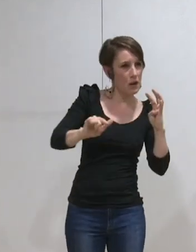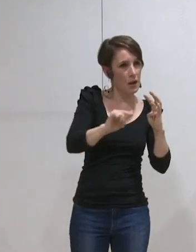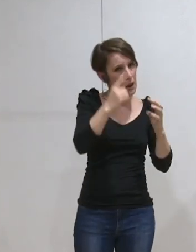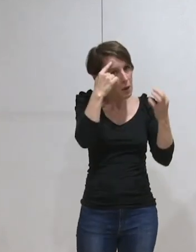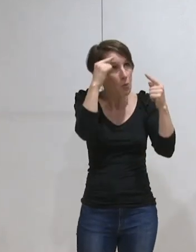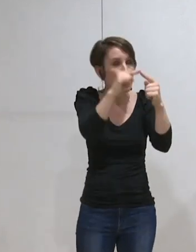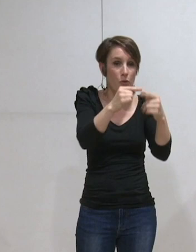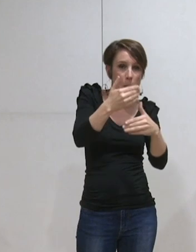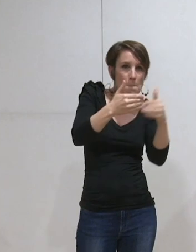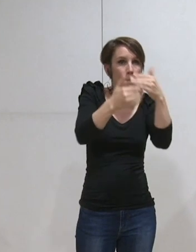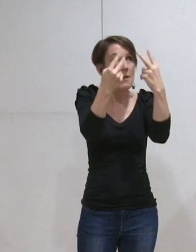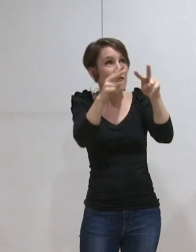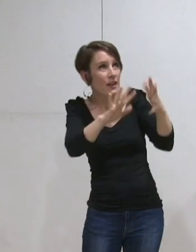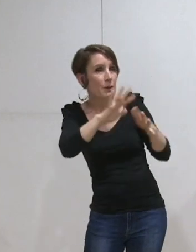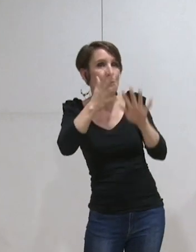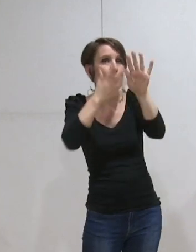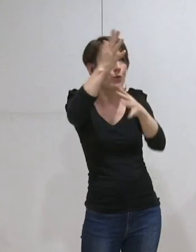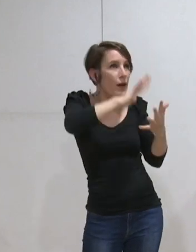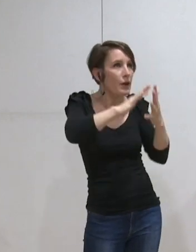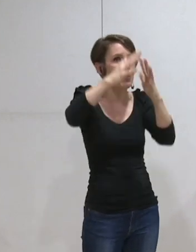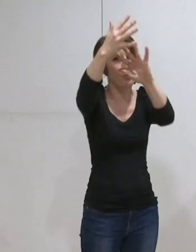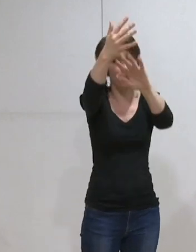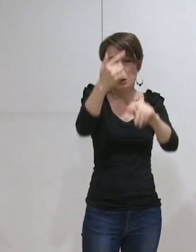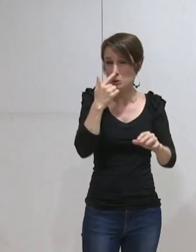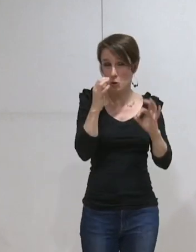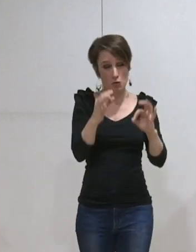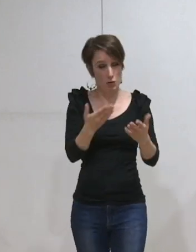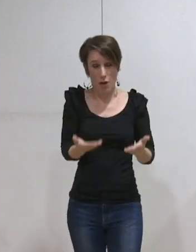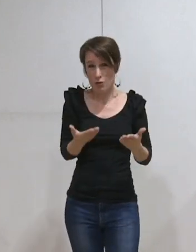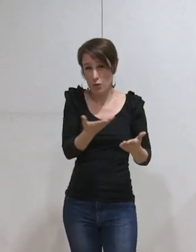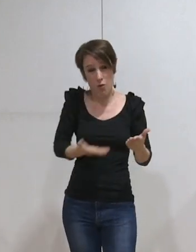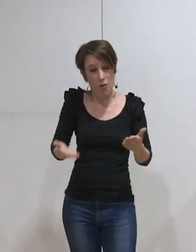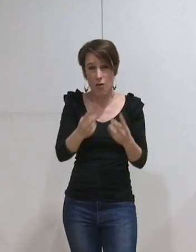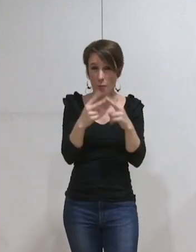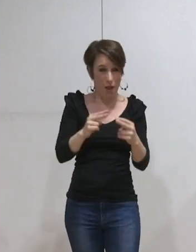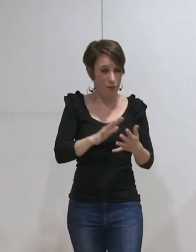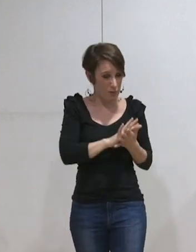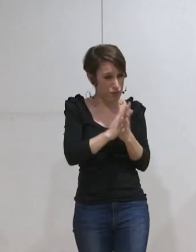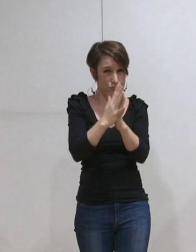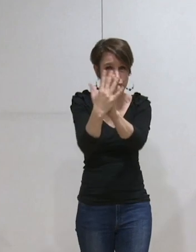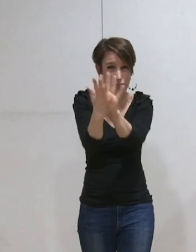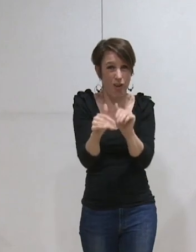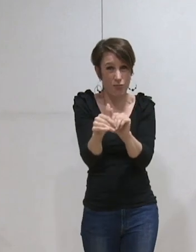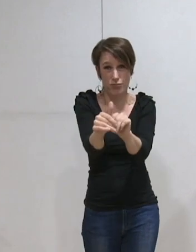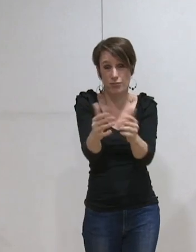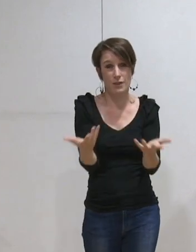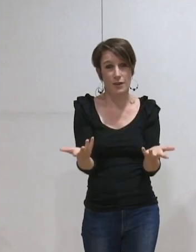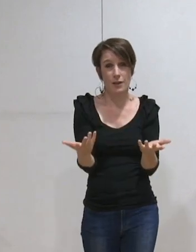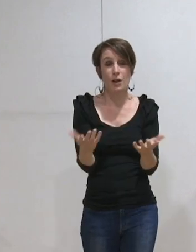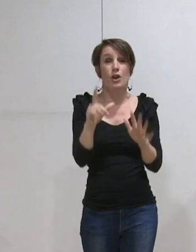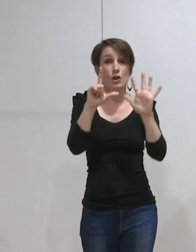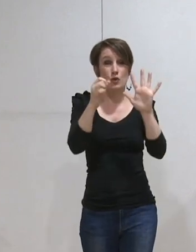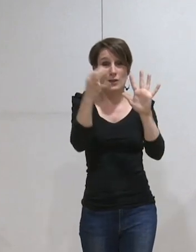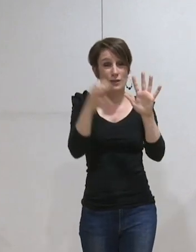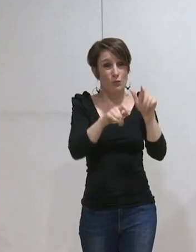demain une ville nous le sentons bien qui est en pleine métamorphose 70 % de la population mondiale est